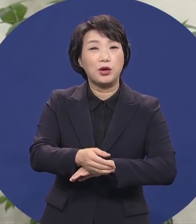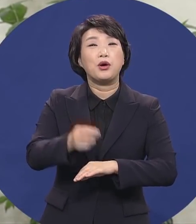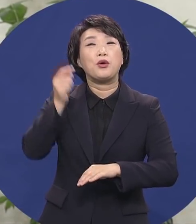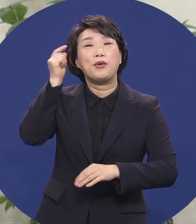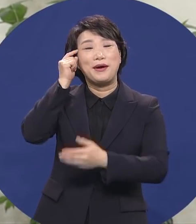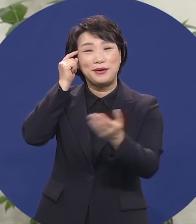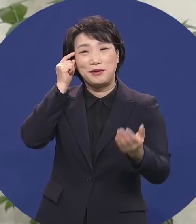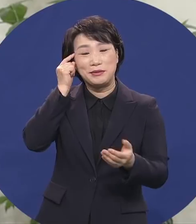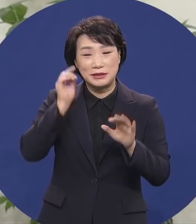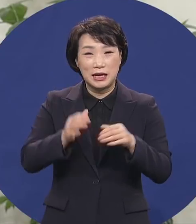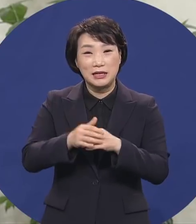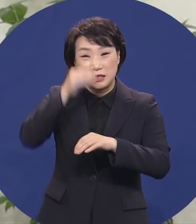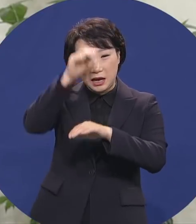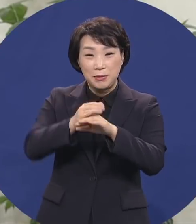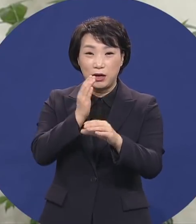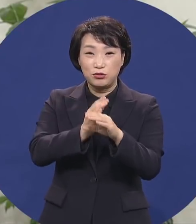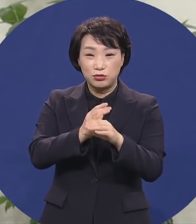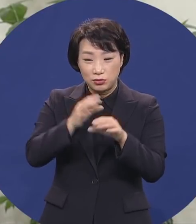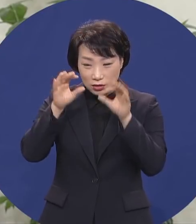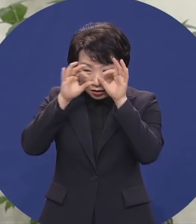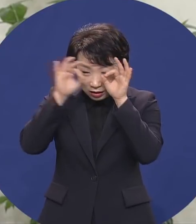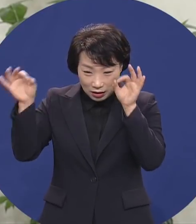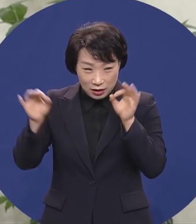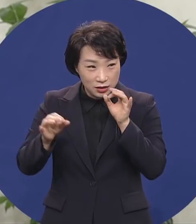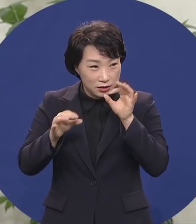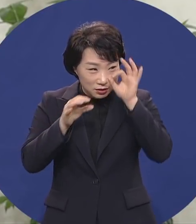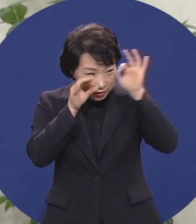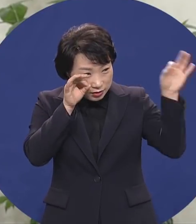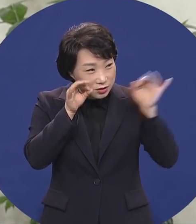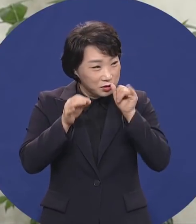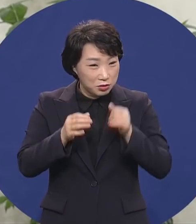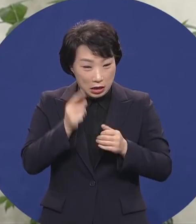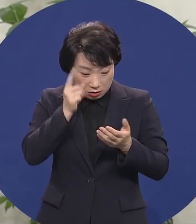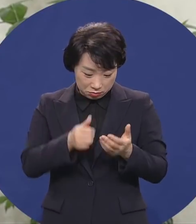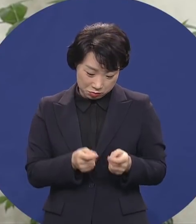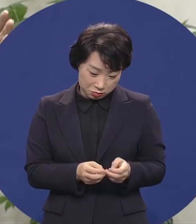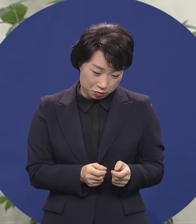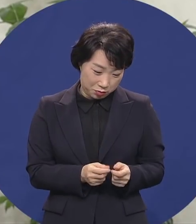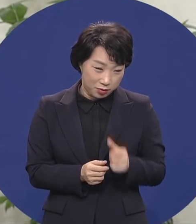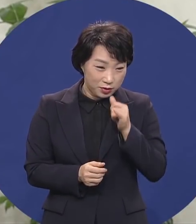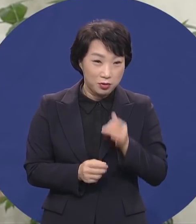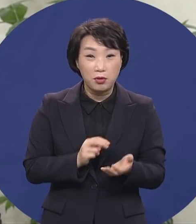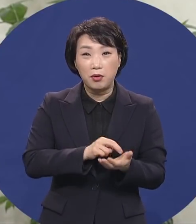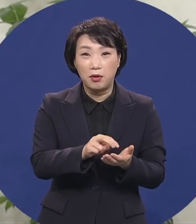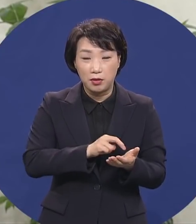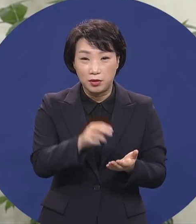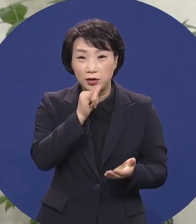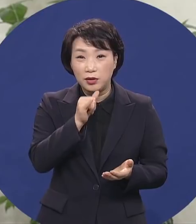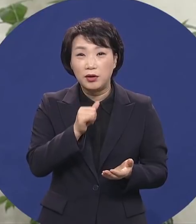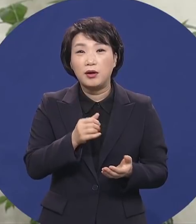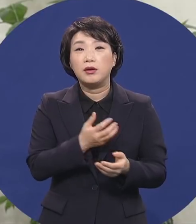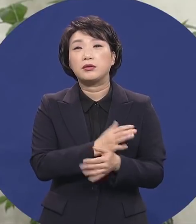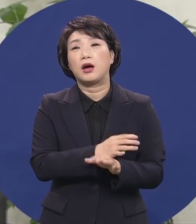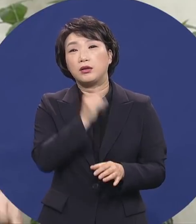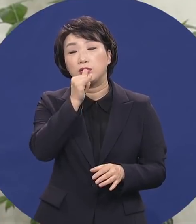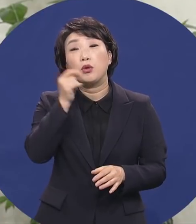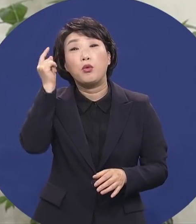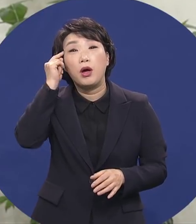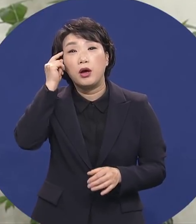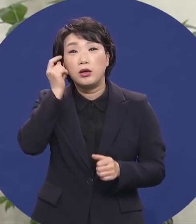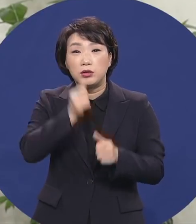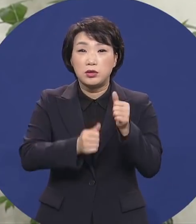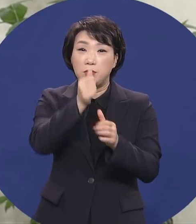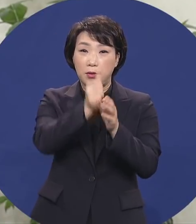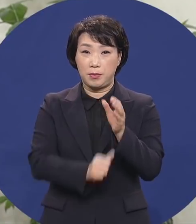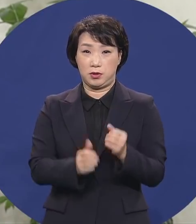예배 시간에 한눈 파려고 스마트 보고 땅 장난하고 수. 왜? 시험 들어서.